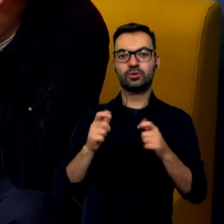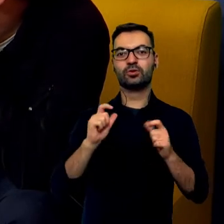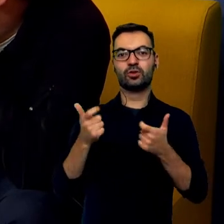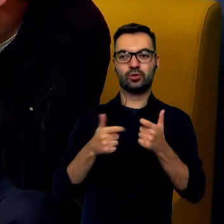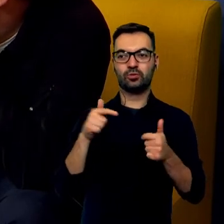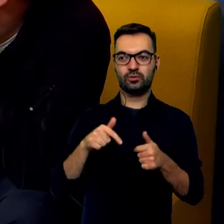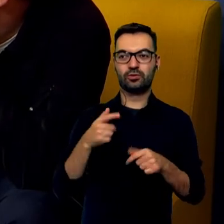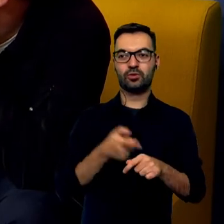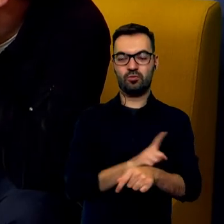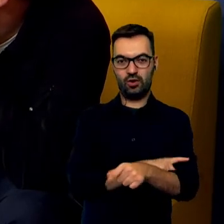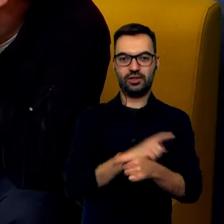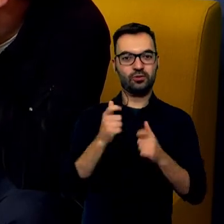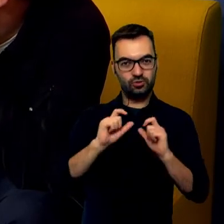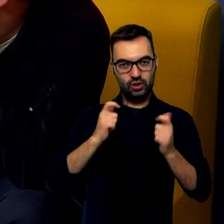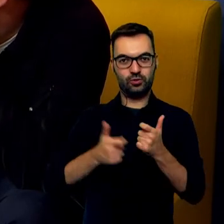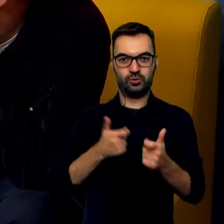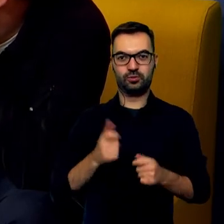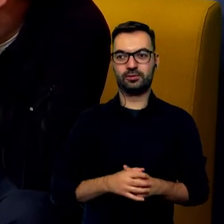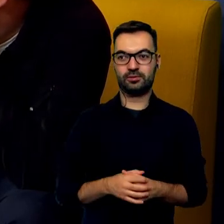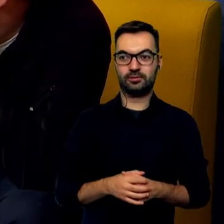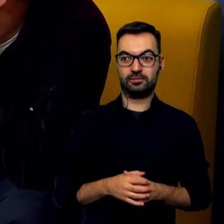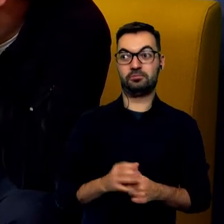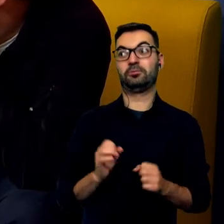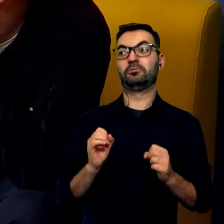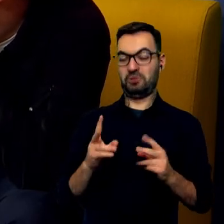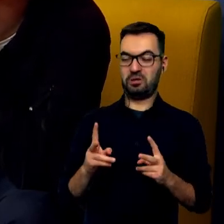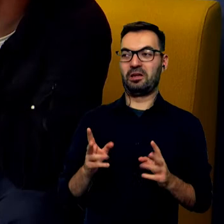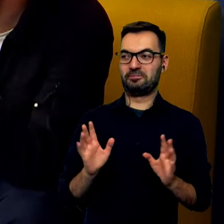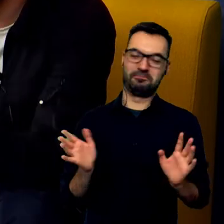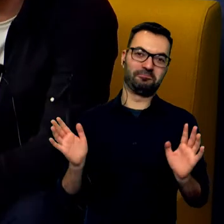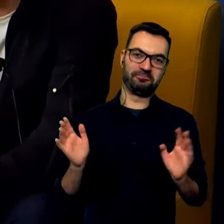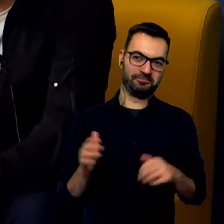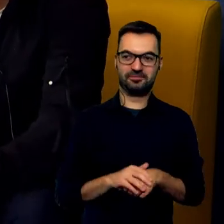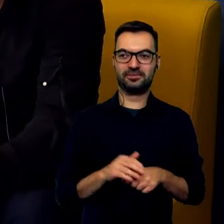zrób coś też w Poznaniu. Ja mówię, okej.